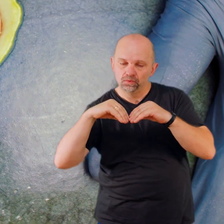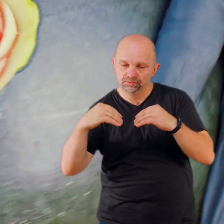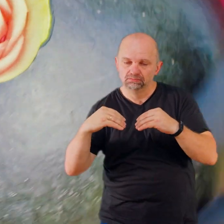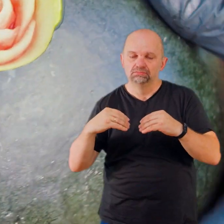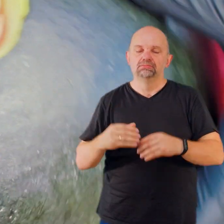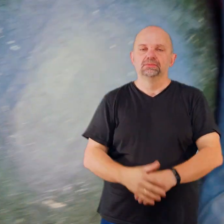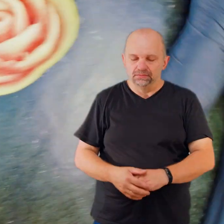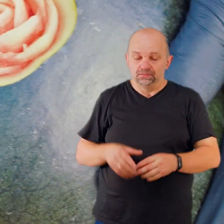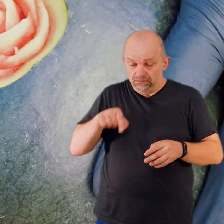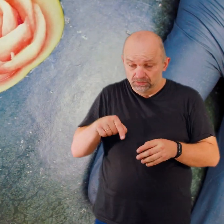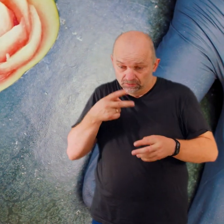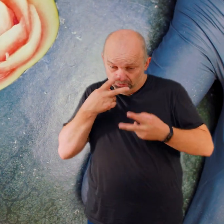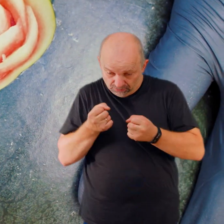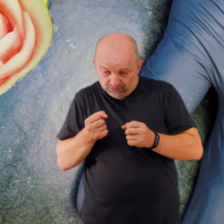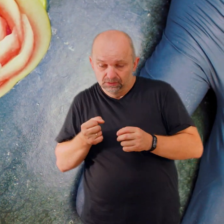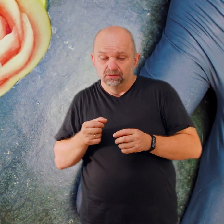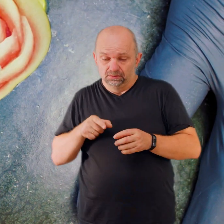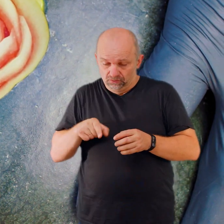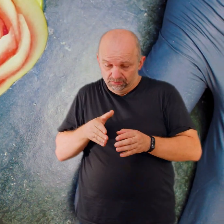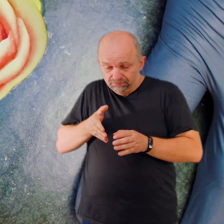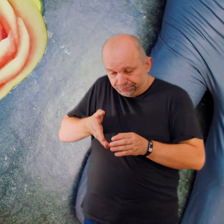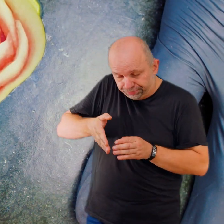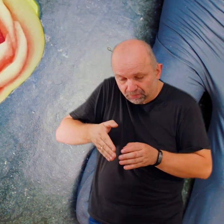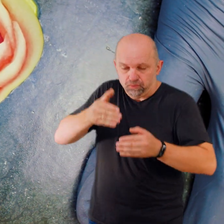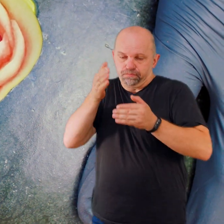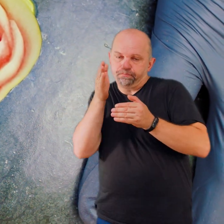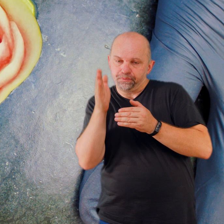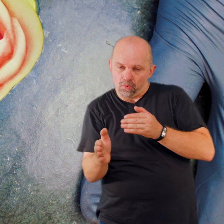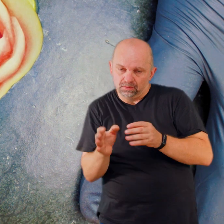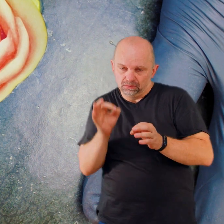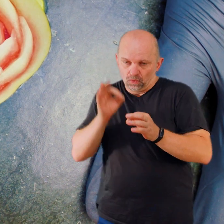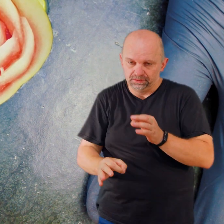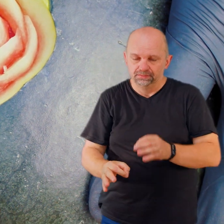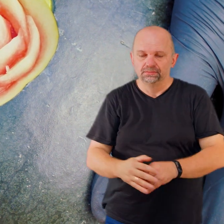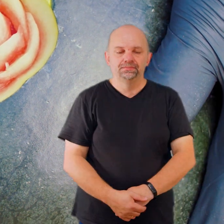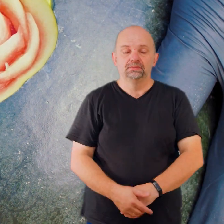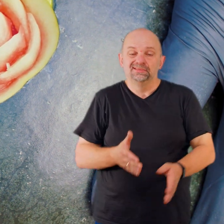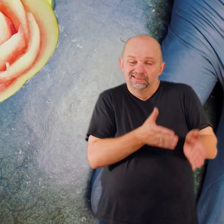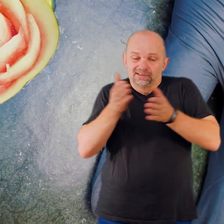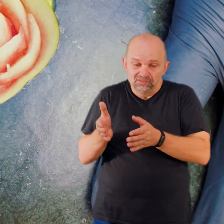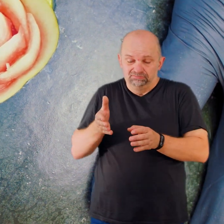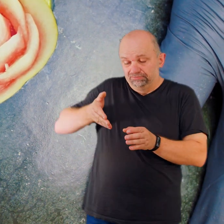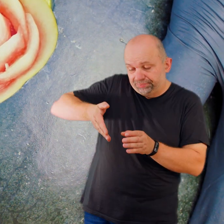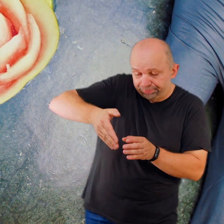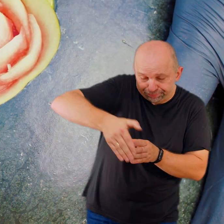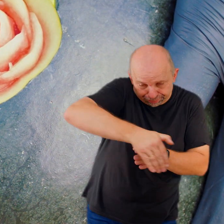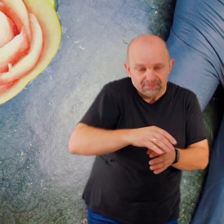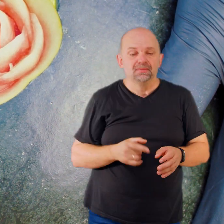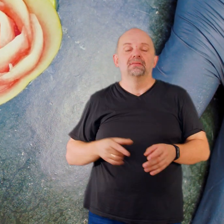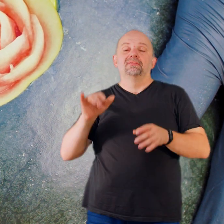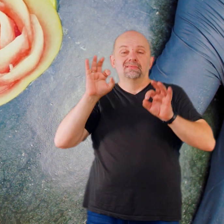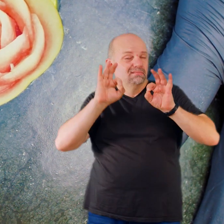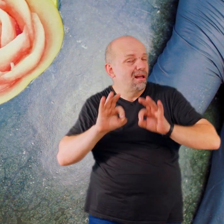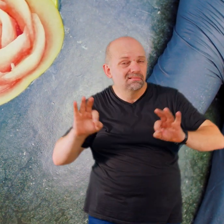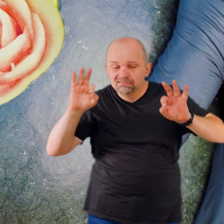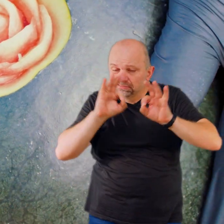Pamiętajmy tylko kolejną ważną rzecz, jak przy każdym płatku, żeby te dwa kąty, kąt 90 stopni i 45